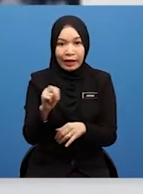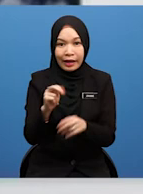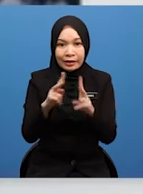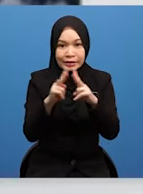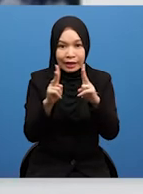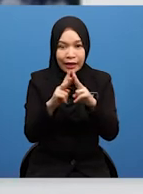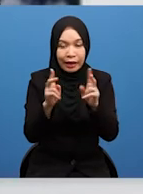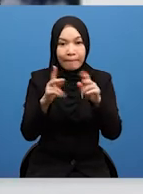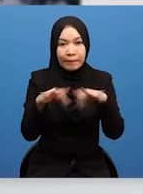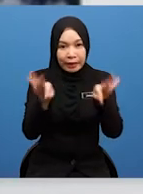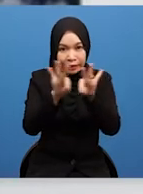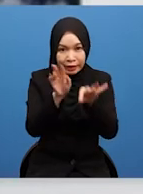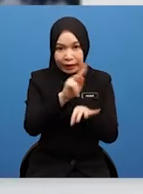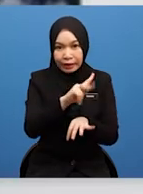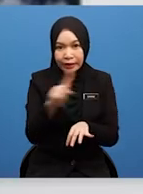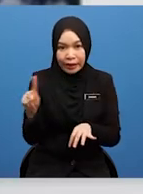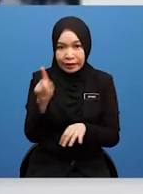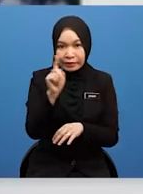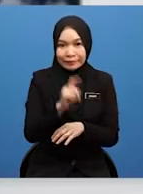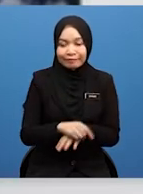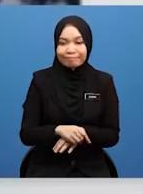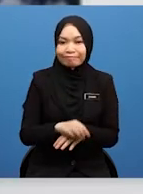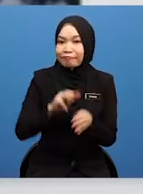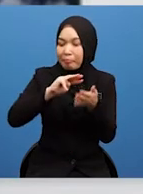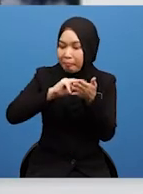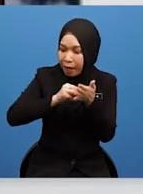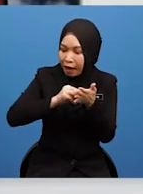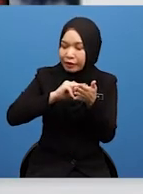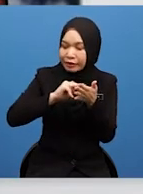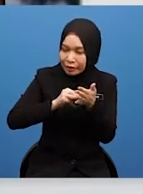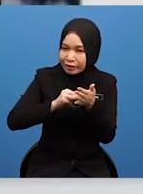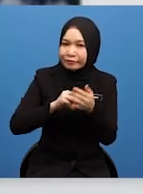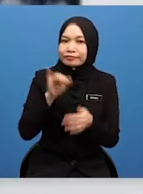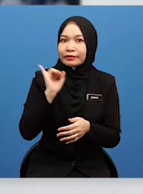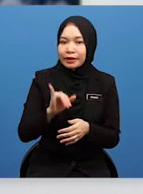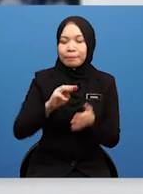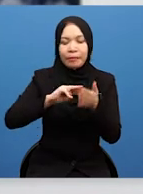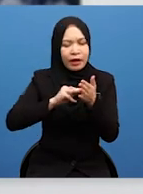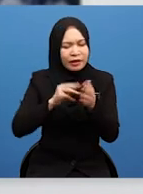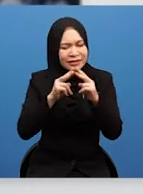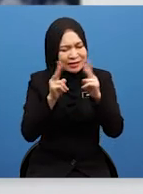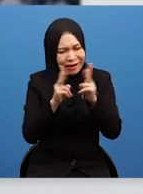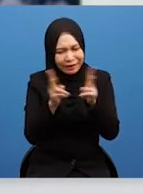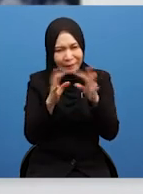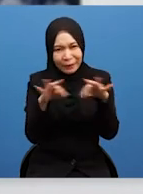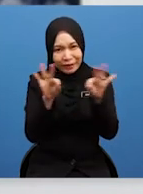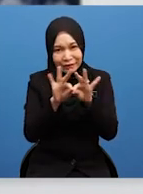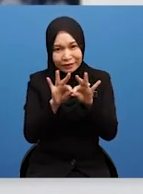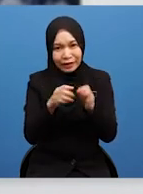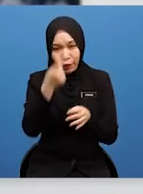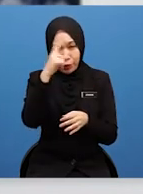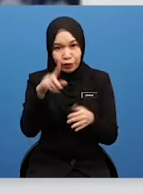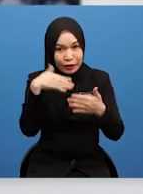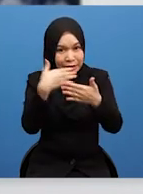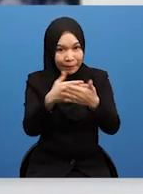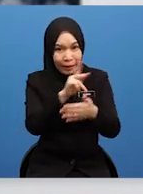sangat mementingkan satu perkataan yang makna beton maknaya pelajar untuk disampaikan kepada